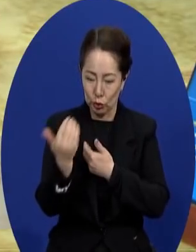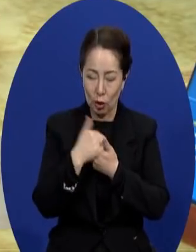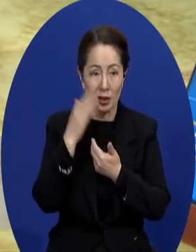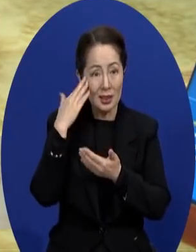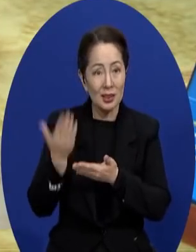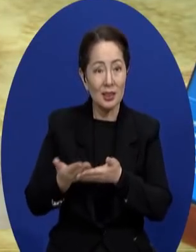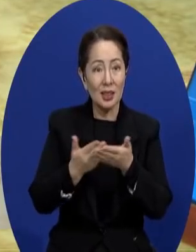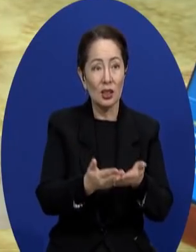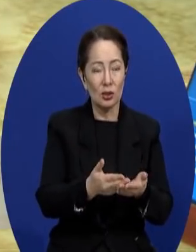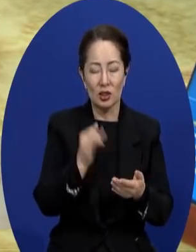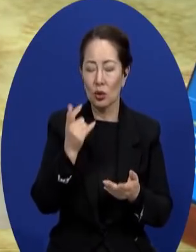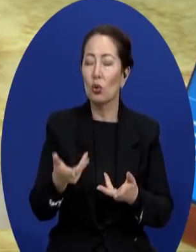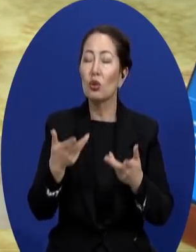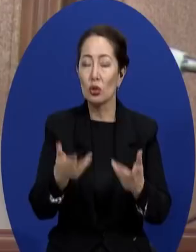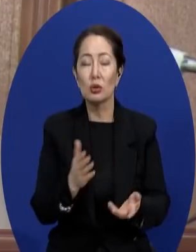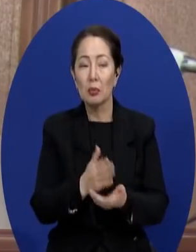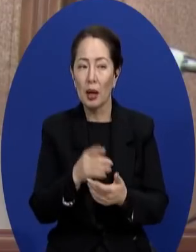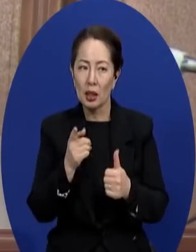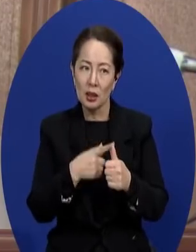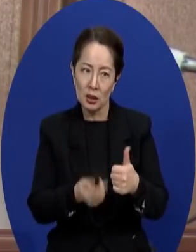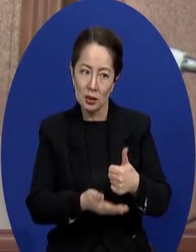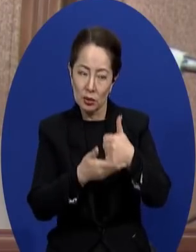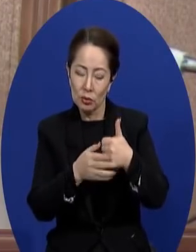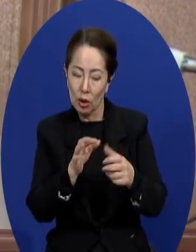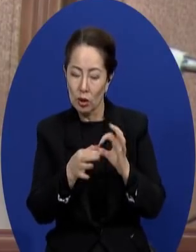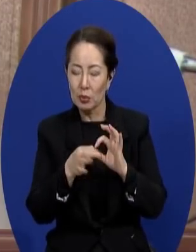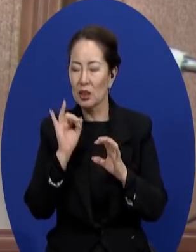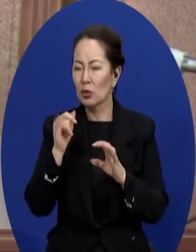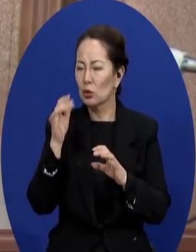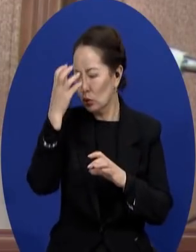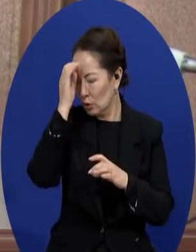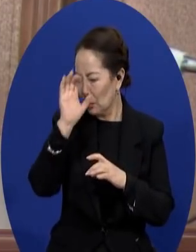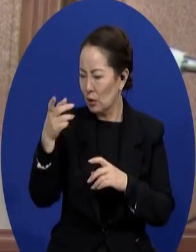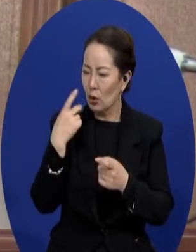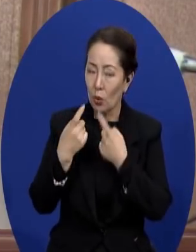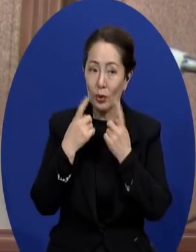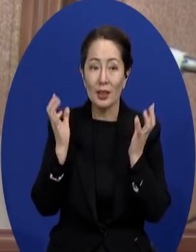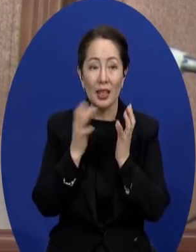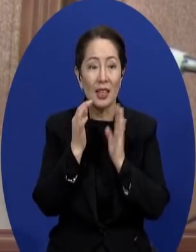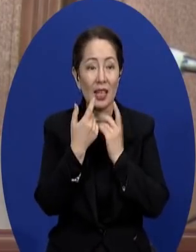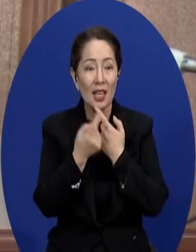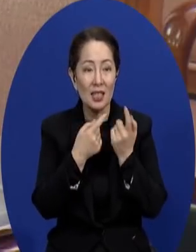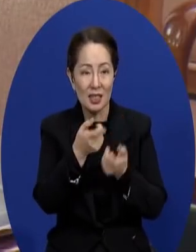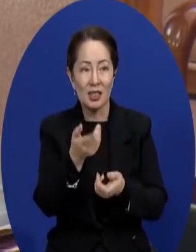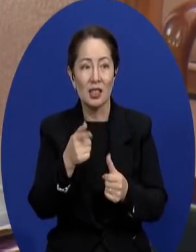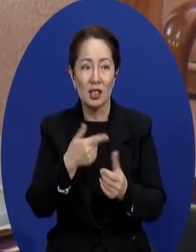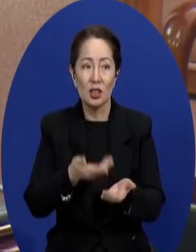Ерөнхийлөгчийн Институтс улсын хурал гаргаад байгаа. Нэр дэвшигчдийн талаар улсын хурлын төрийн байгуулалтын байнгын хорооны хуралдаанаар хэлэлцлээ.